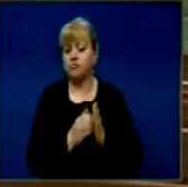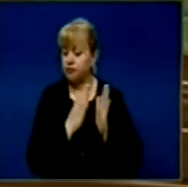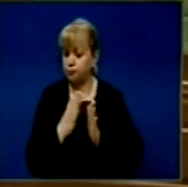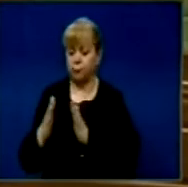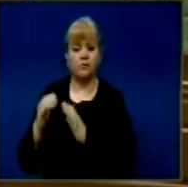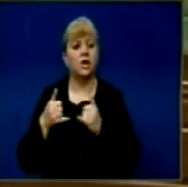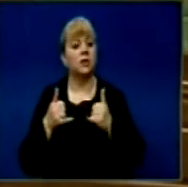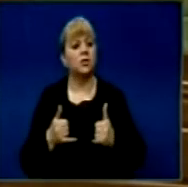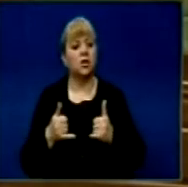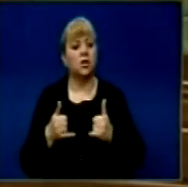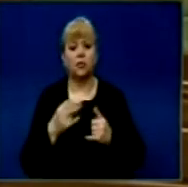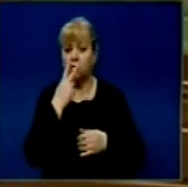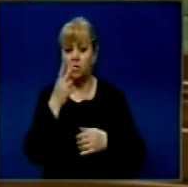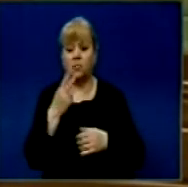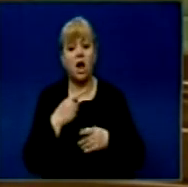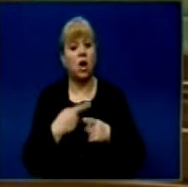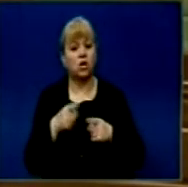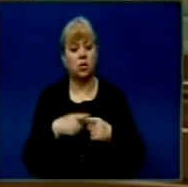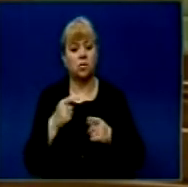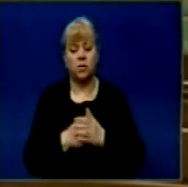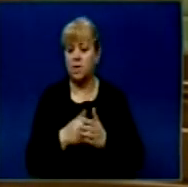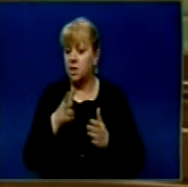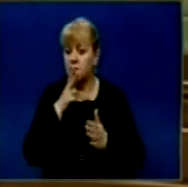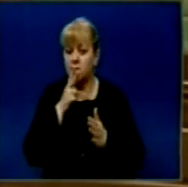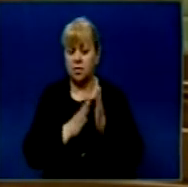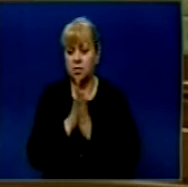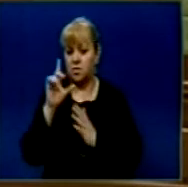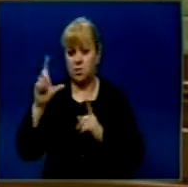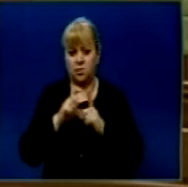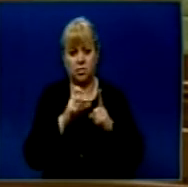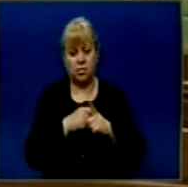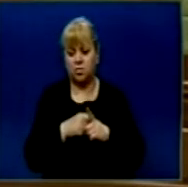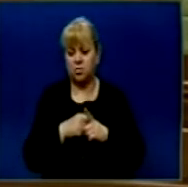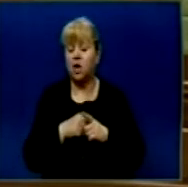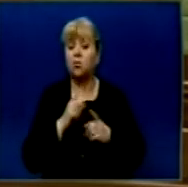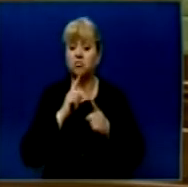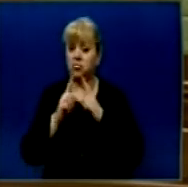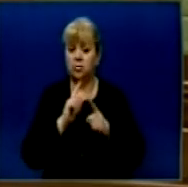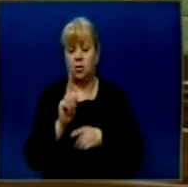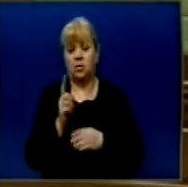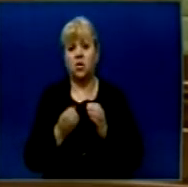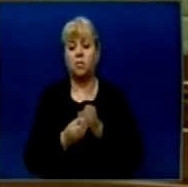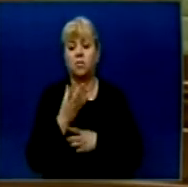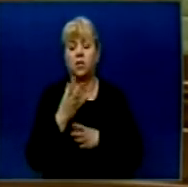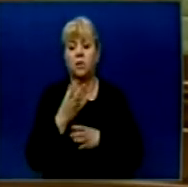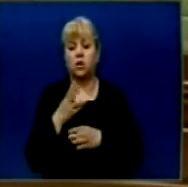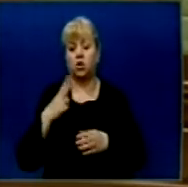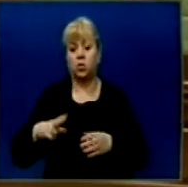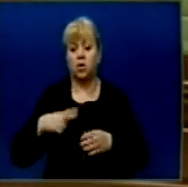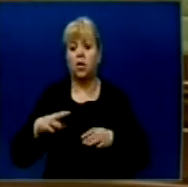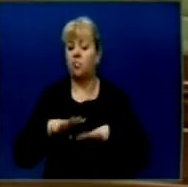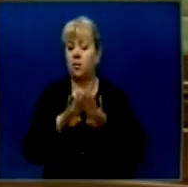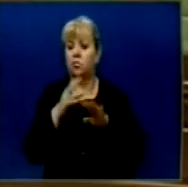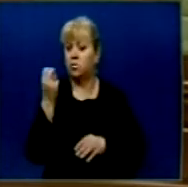randi i ditës me sa kompanë në arsyetimin dhe kërkesën e grupit parlamentar të LDK-s nuk ka qenë të diskutojmë zhvillimet urbanistike dhe infrastrukturore